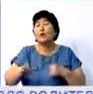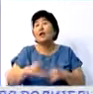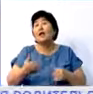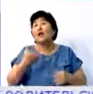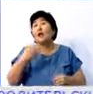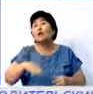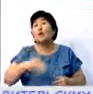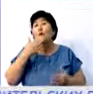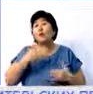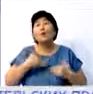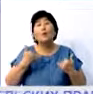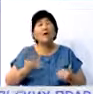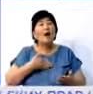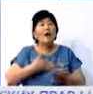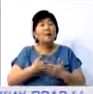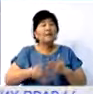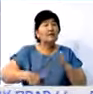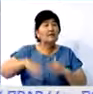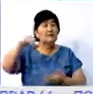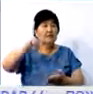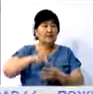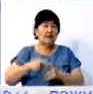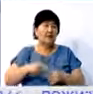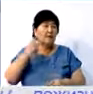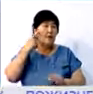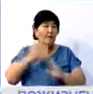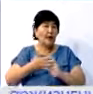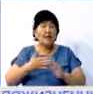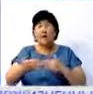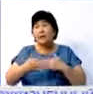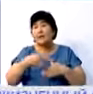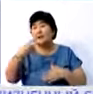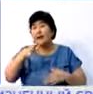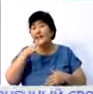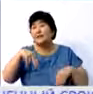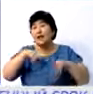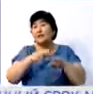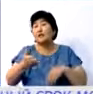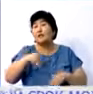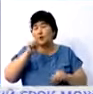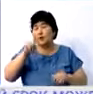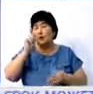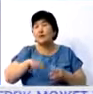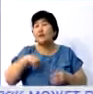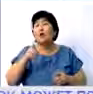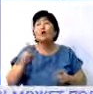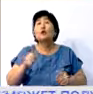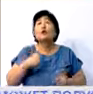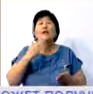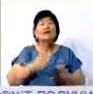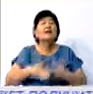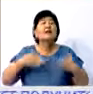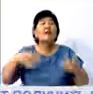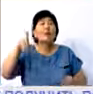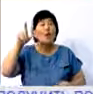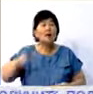горячую любовь к ней. Патриотизм – высшая вершина этого понятия. В преддверии 20-летия Астаны мы можем с уверенностью сказать, что у нас есть такой